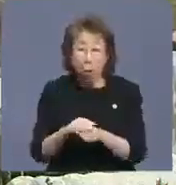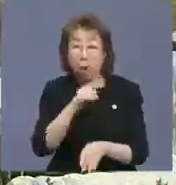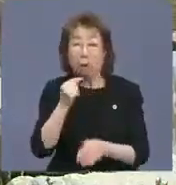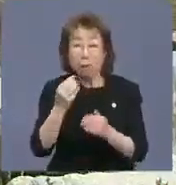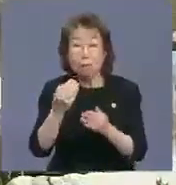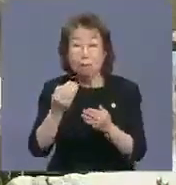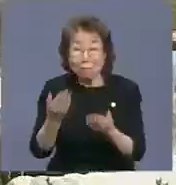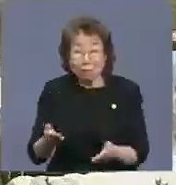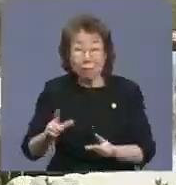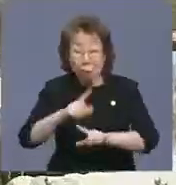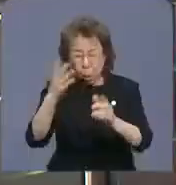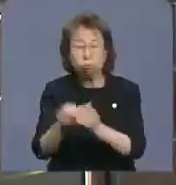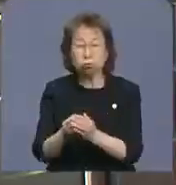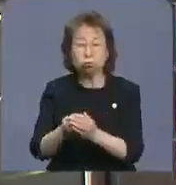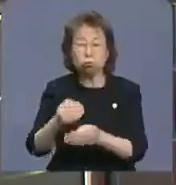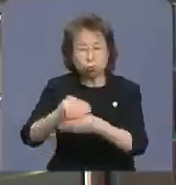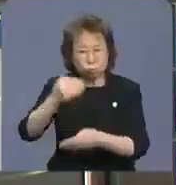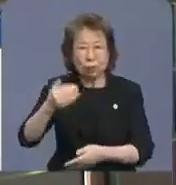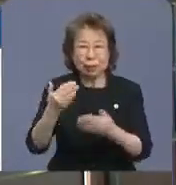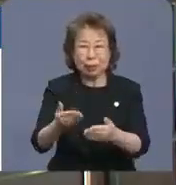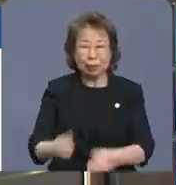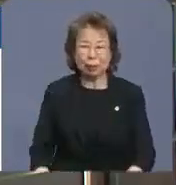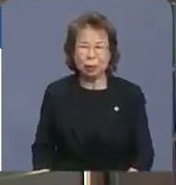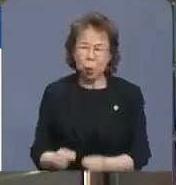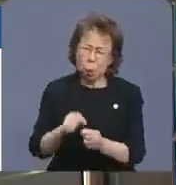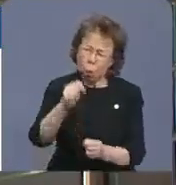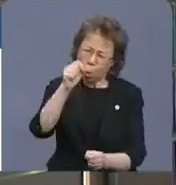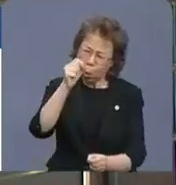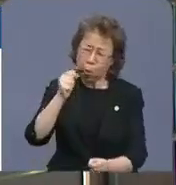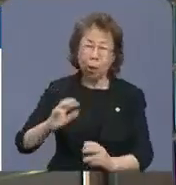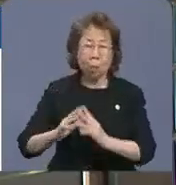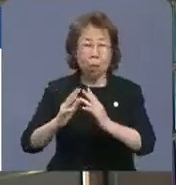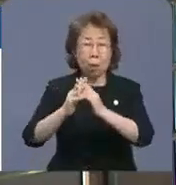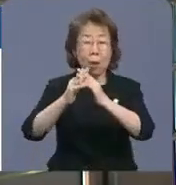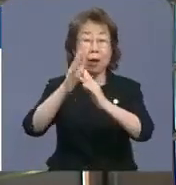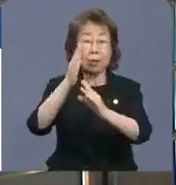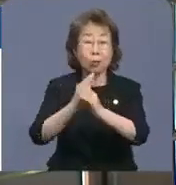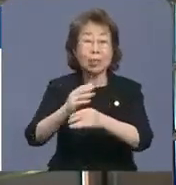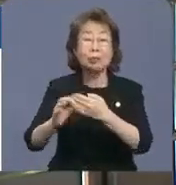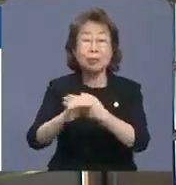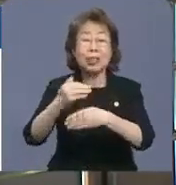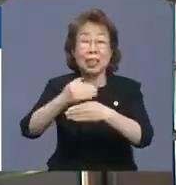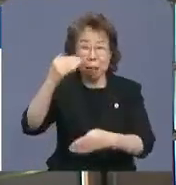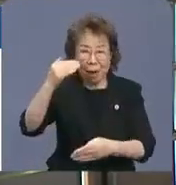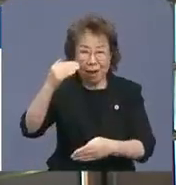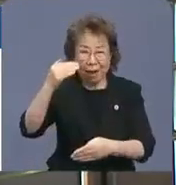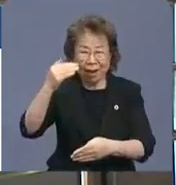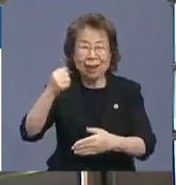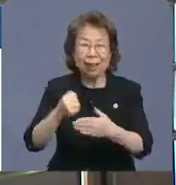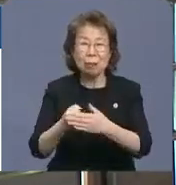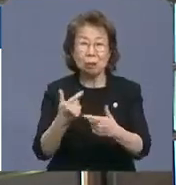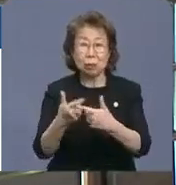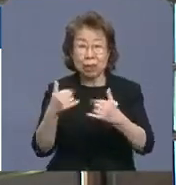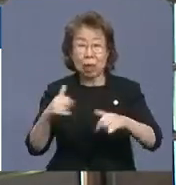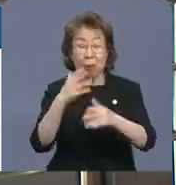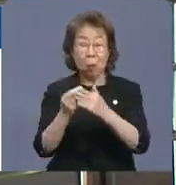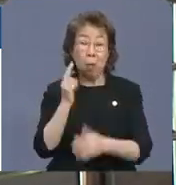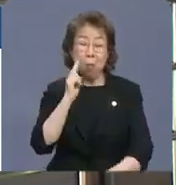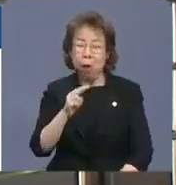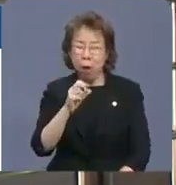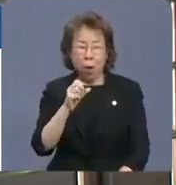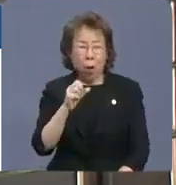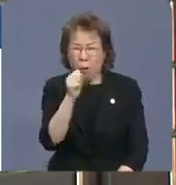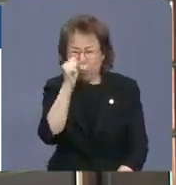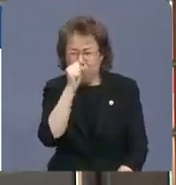했습니다 오랜기간 04 그때 제가 임시 개발했는데 하고 나니까 시민들의 광이 예상 이라